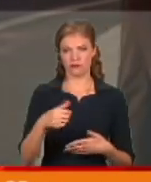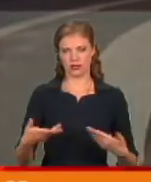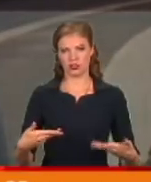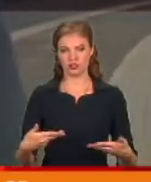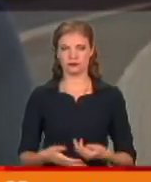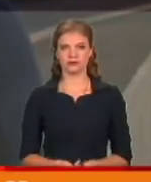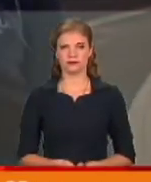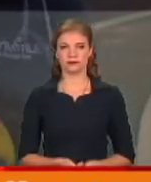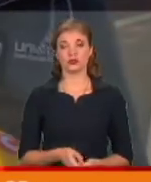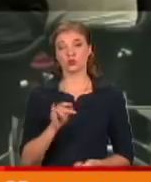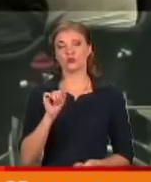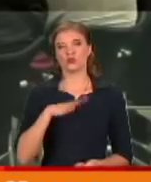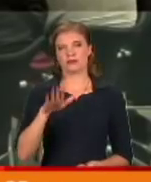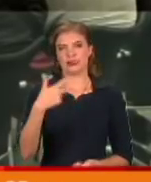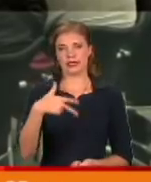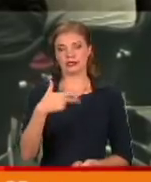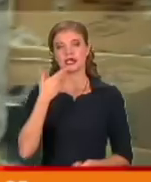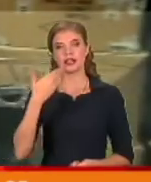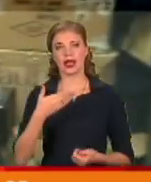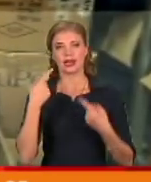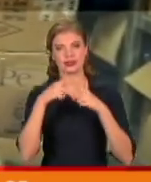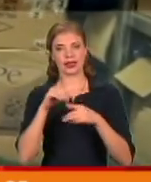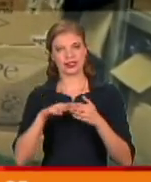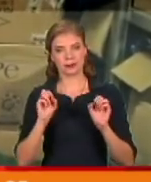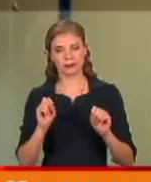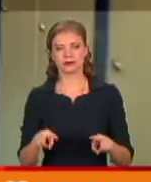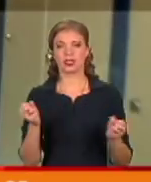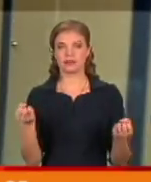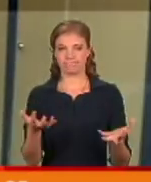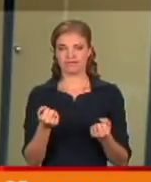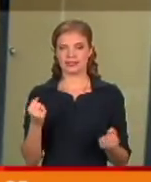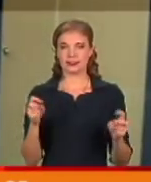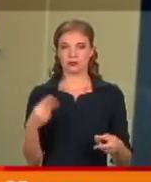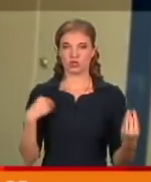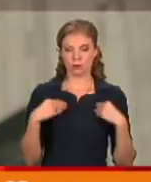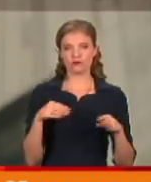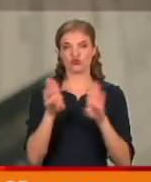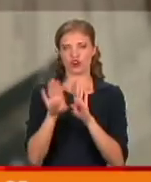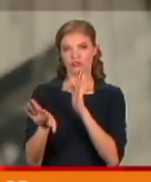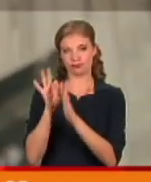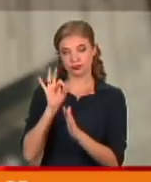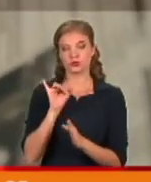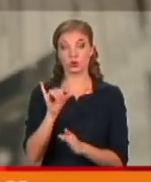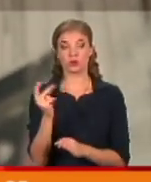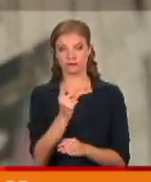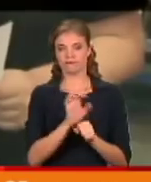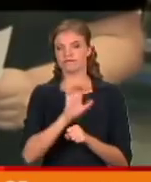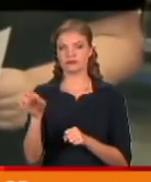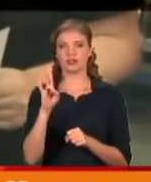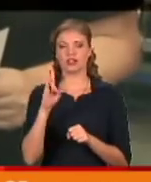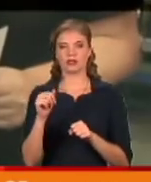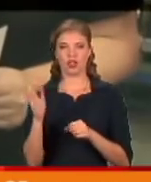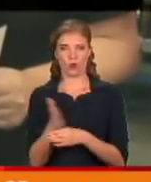40. Ну, може, 30. Лекція з техніки безпеки, отримання спецодягу, вибір шафи в переодягальні. Сашка і Дениса відряджають на